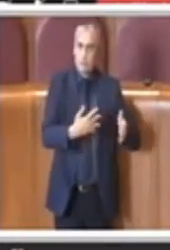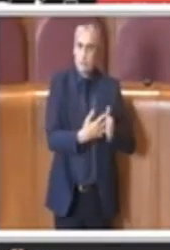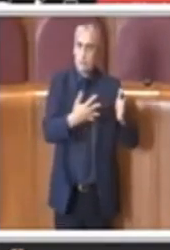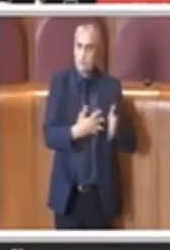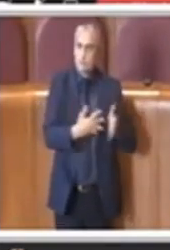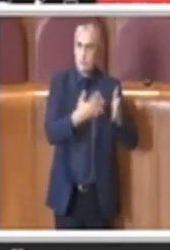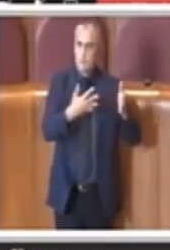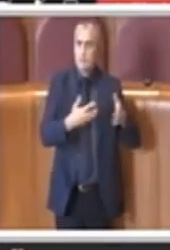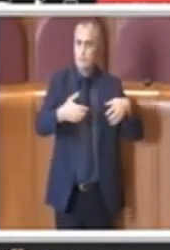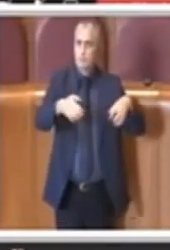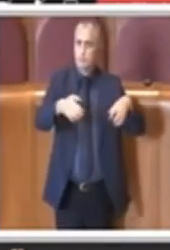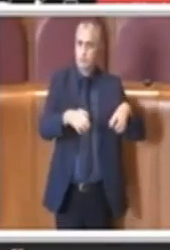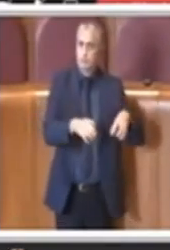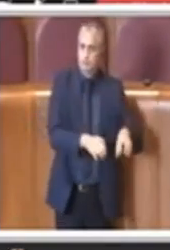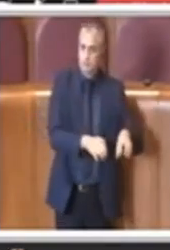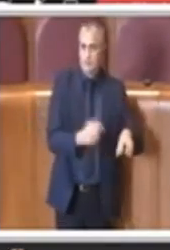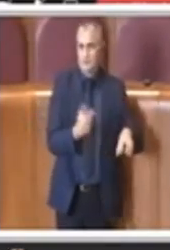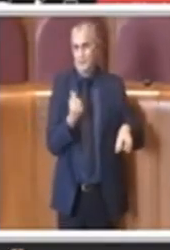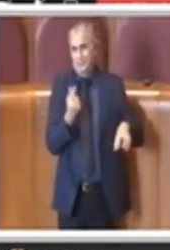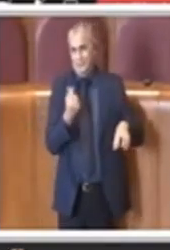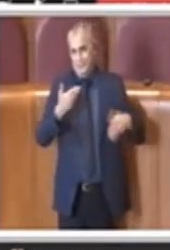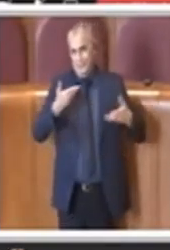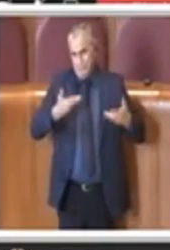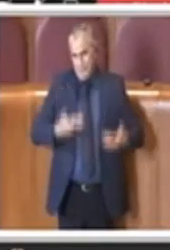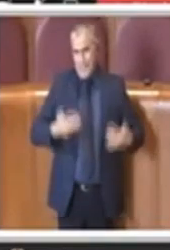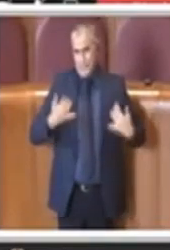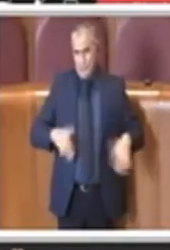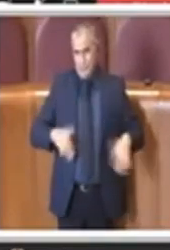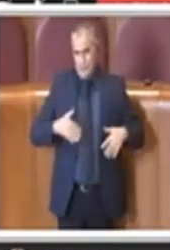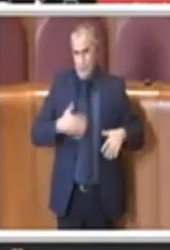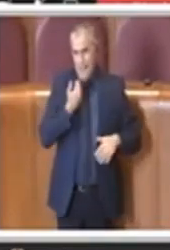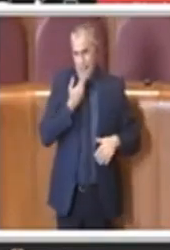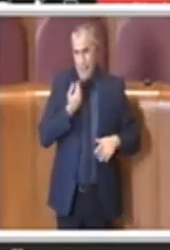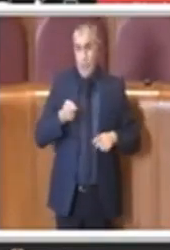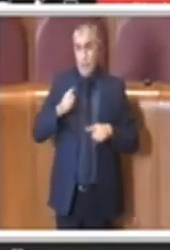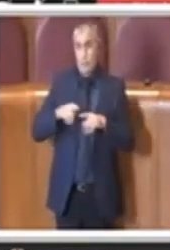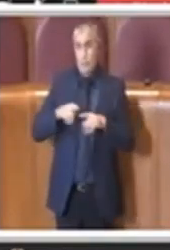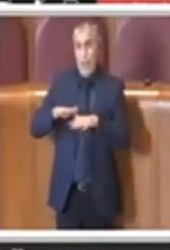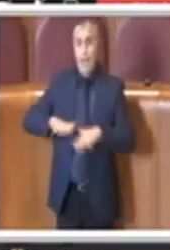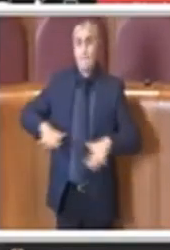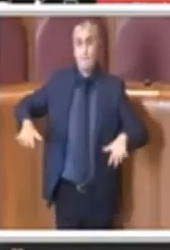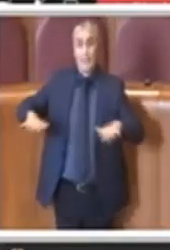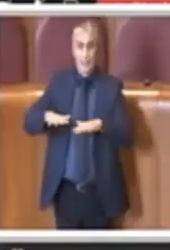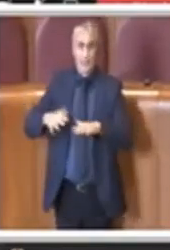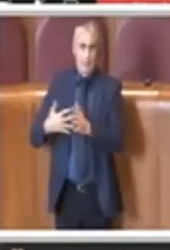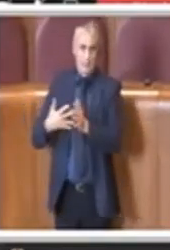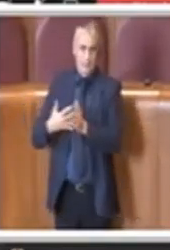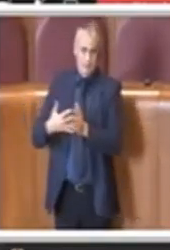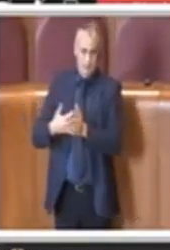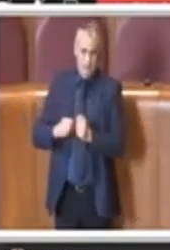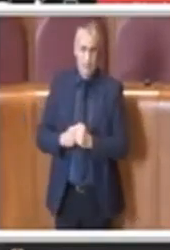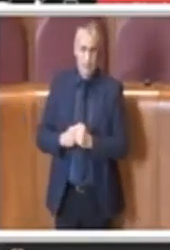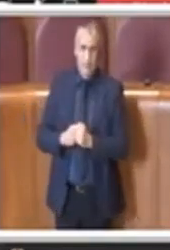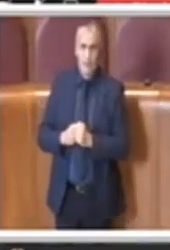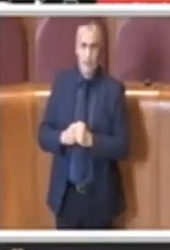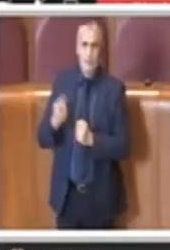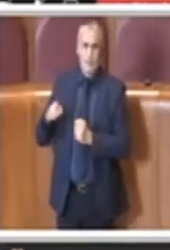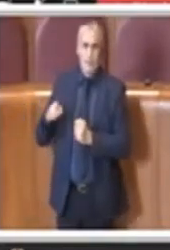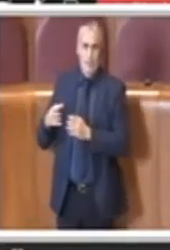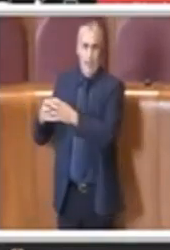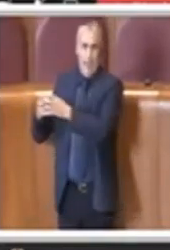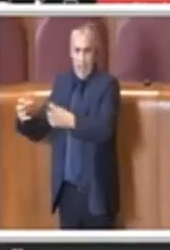insomma, molto molto pesante sia a livello economico ma anche ambientale. Ecco, questo per quanto riguarda le aziende agricole.